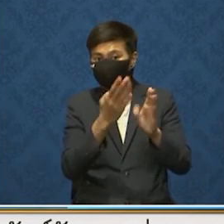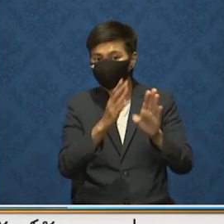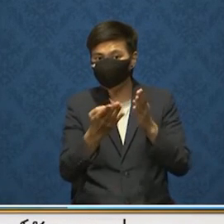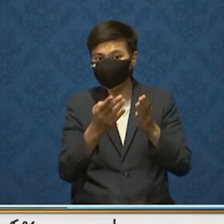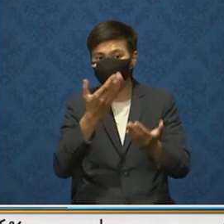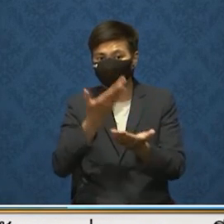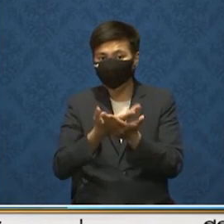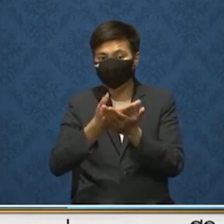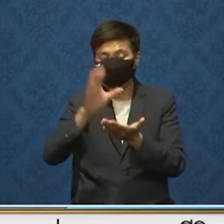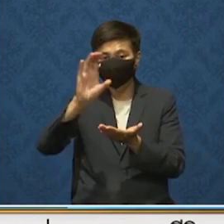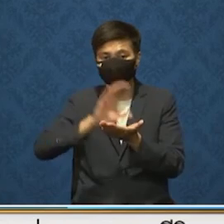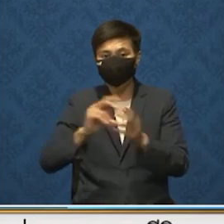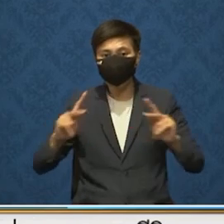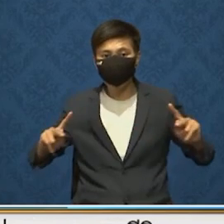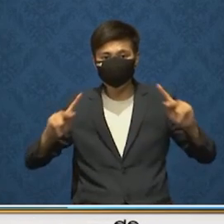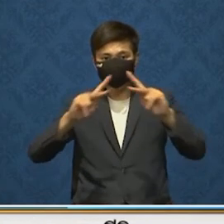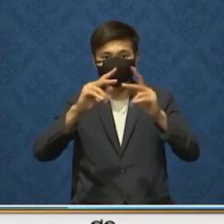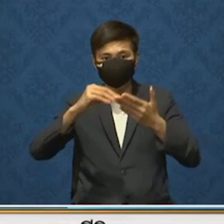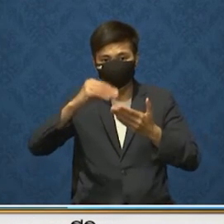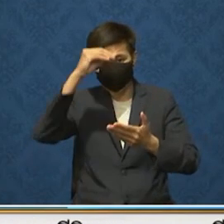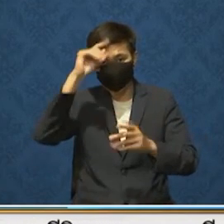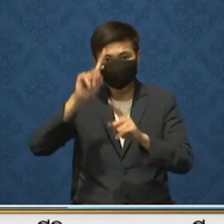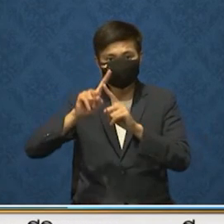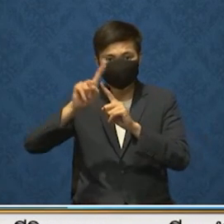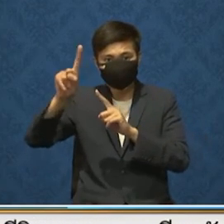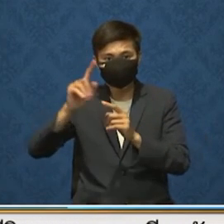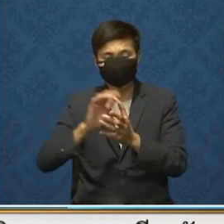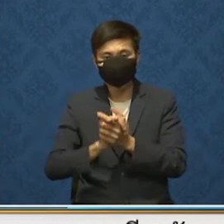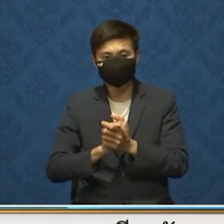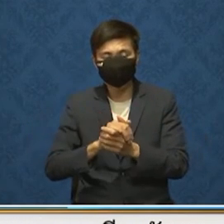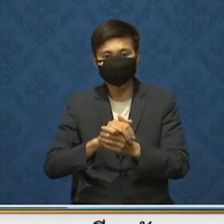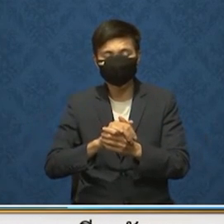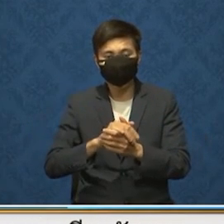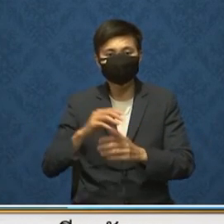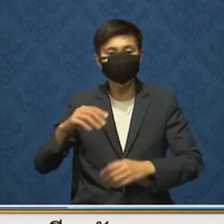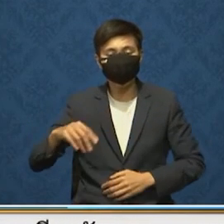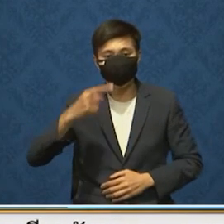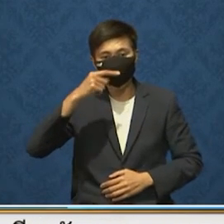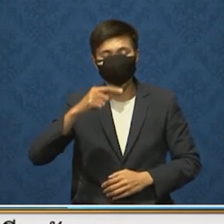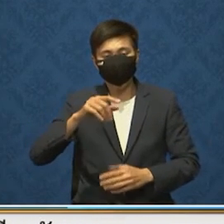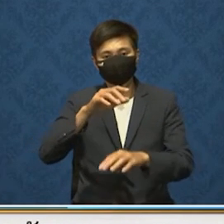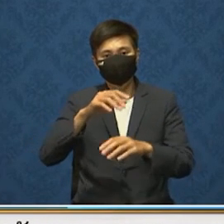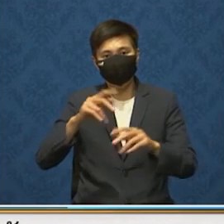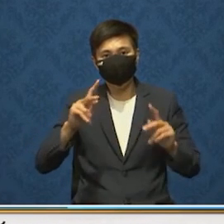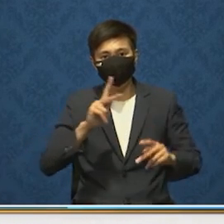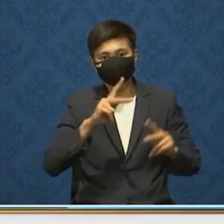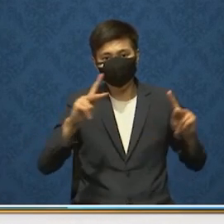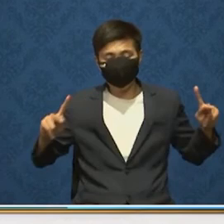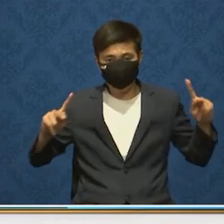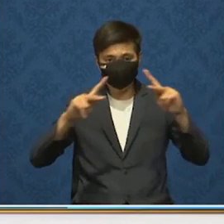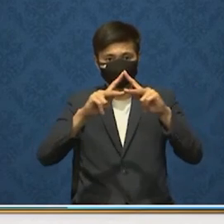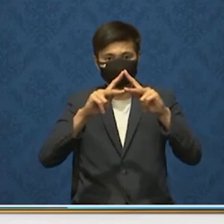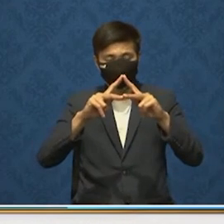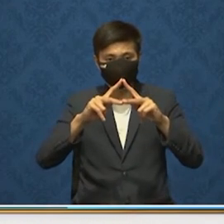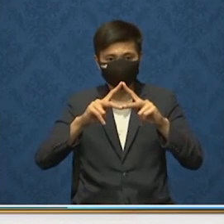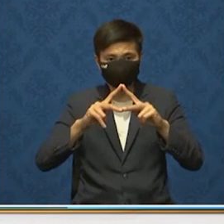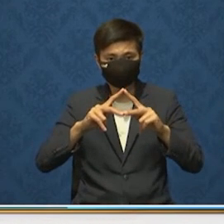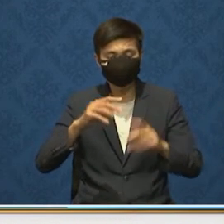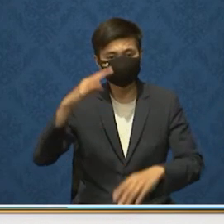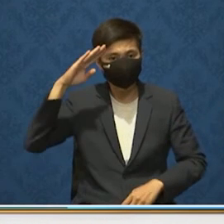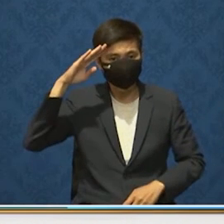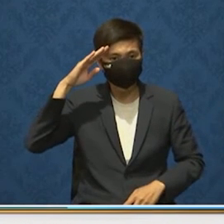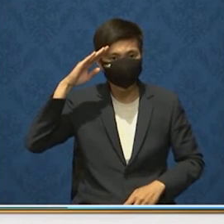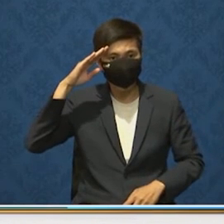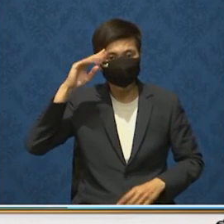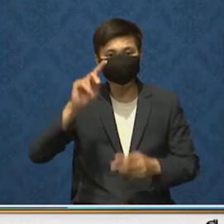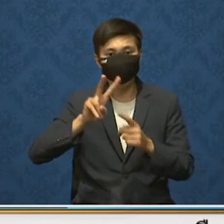กระสวงศึุาที่การนดับหนึ่มาทแยนับสองทกปีที่ข่าวขางบนก